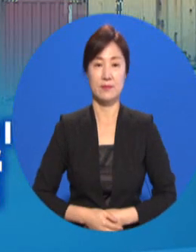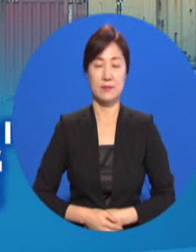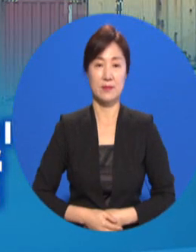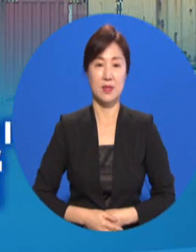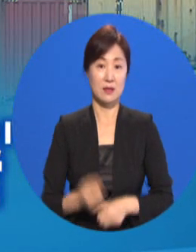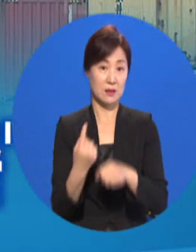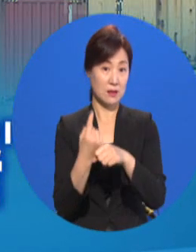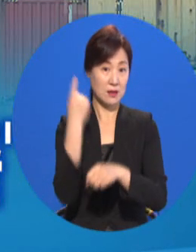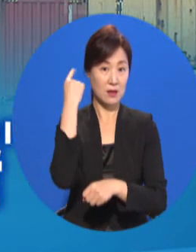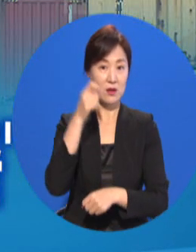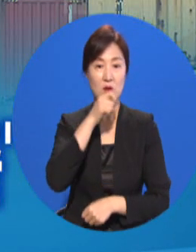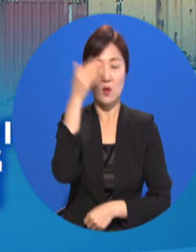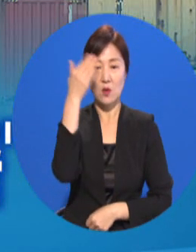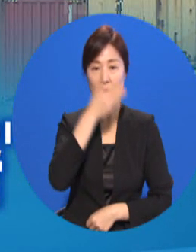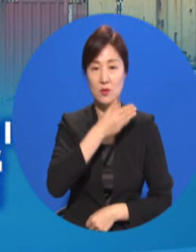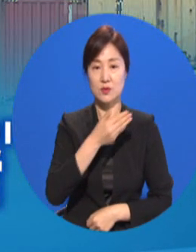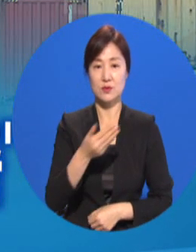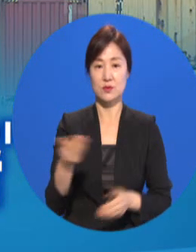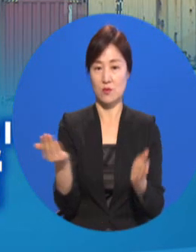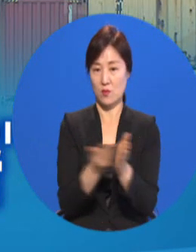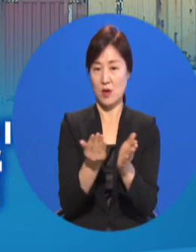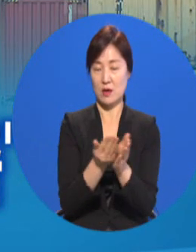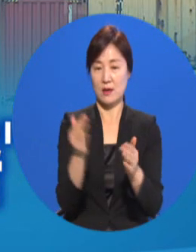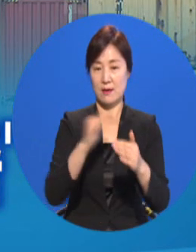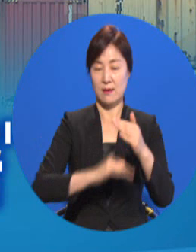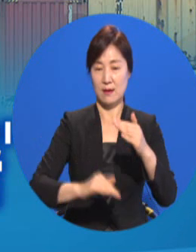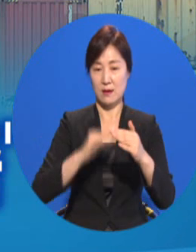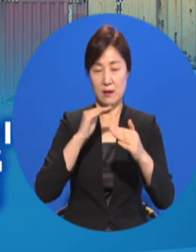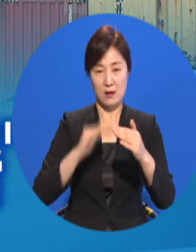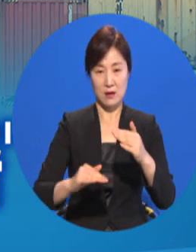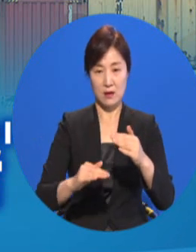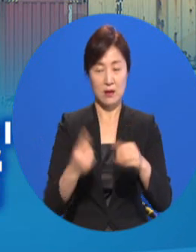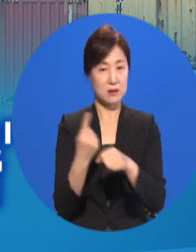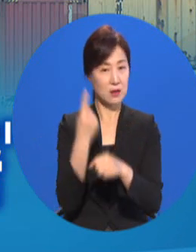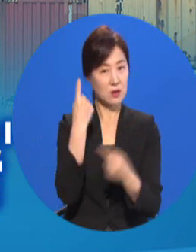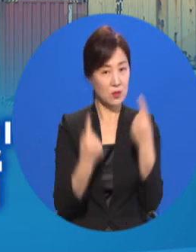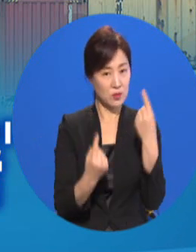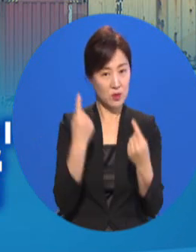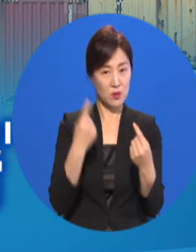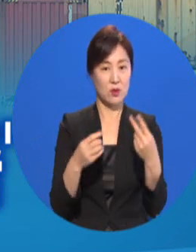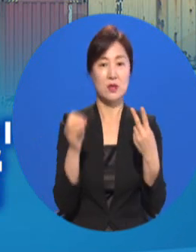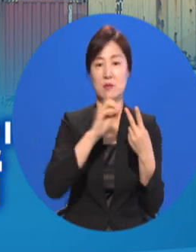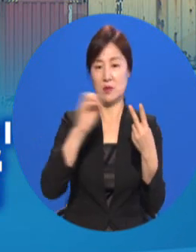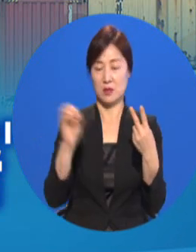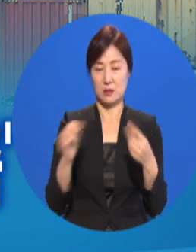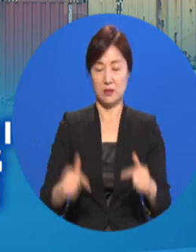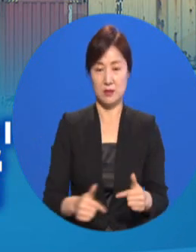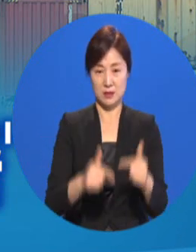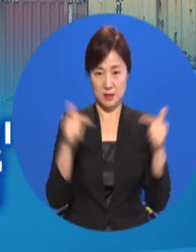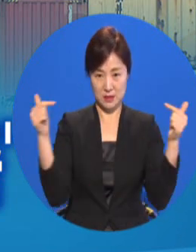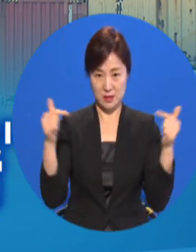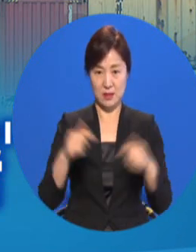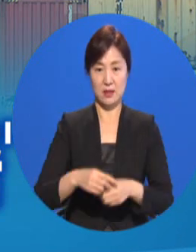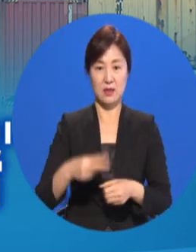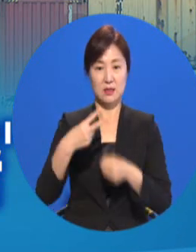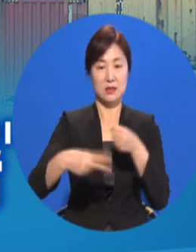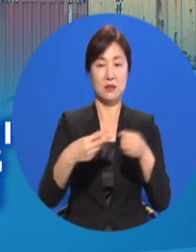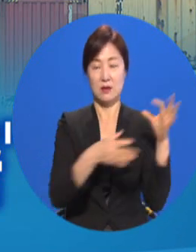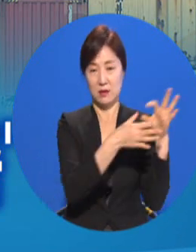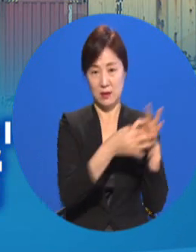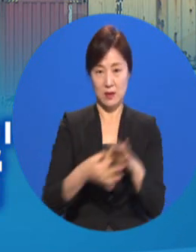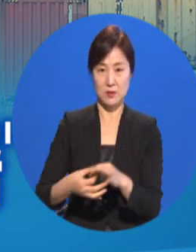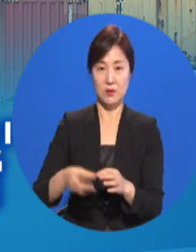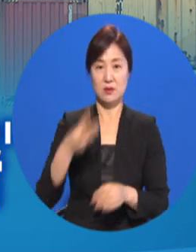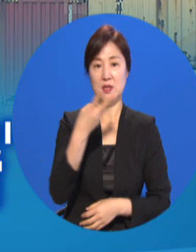지난해 여수 광양항 의 물동량이 전년에 비해 2% 이상 증가 하면서 2년 연속 3억 톤을 넘어섰습니다